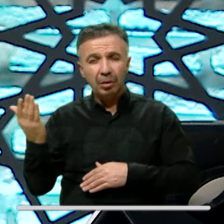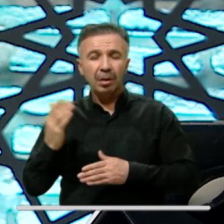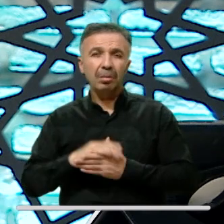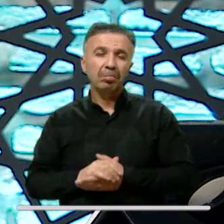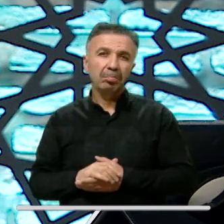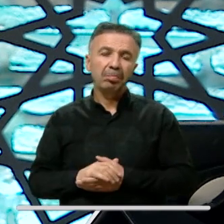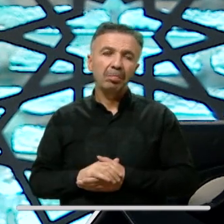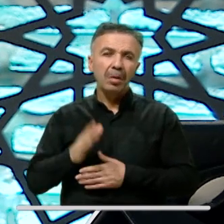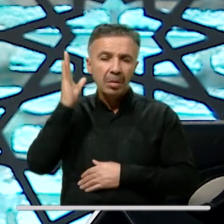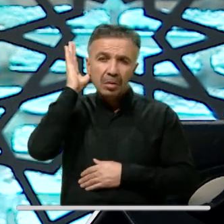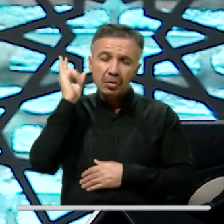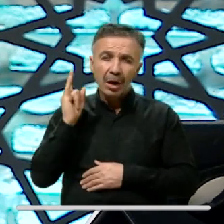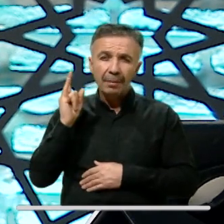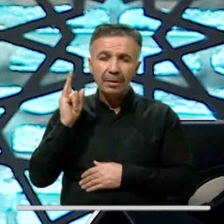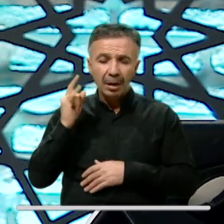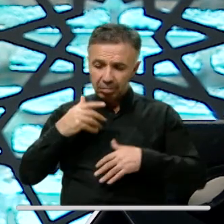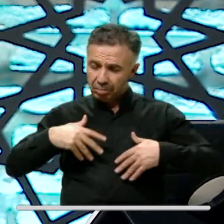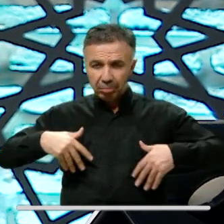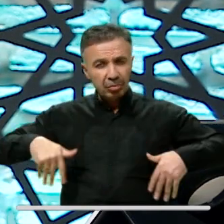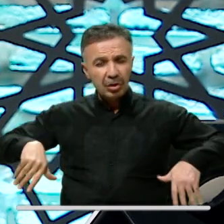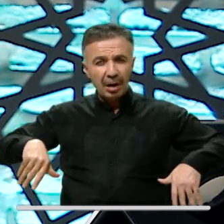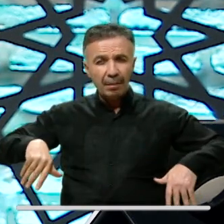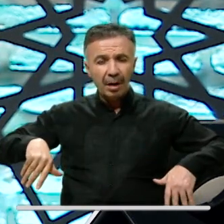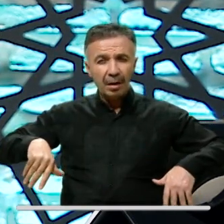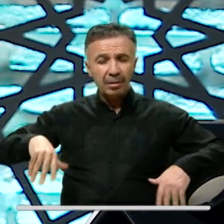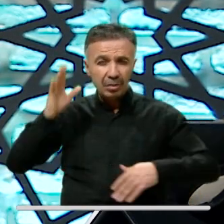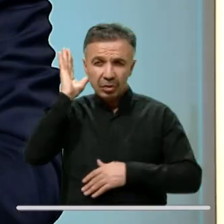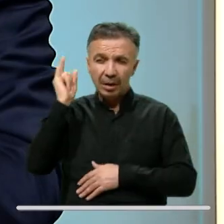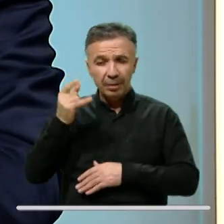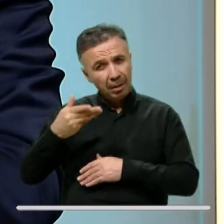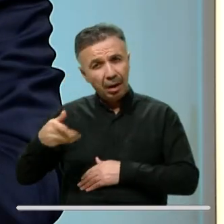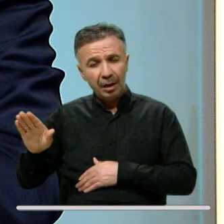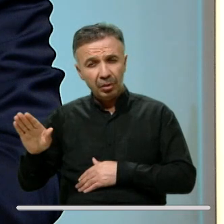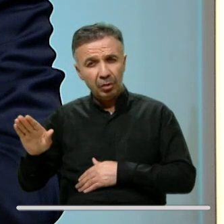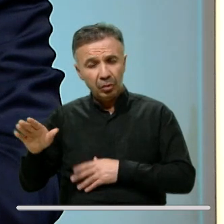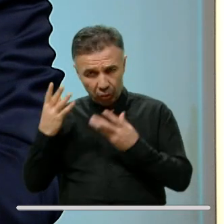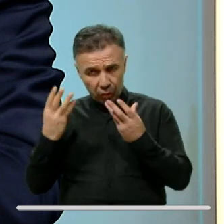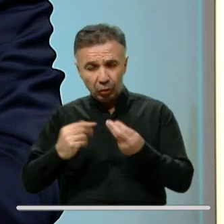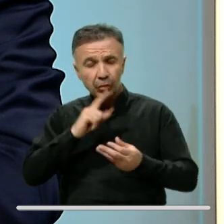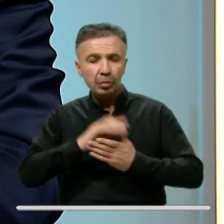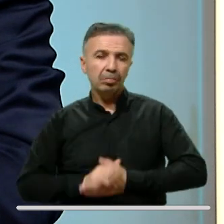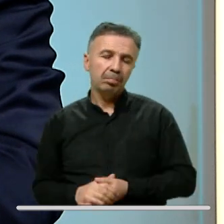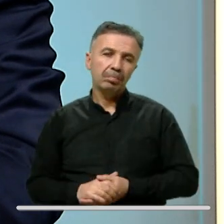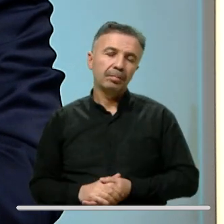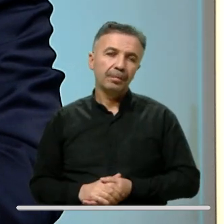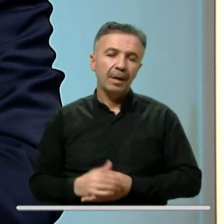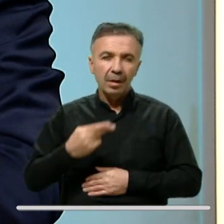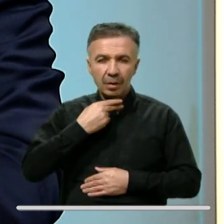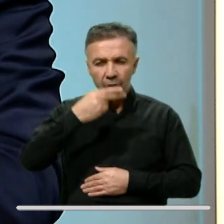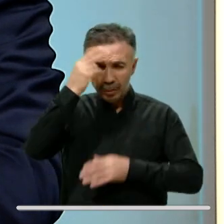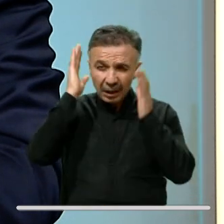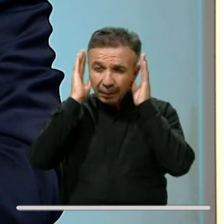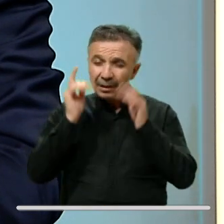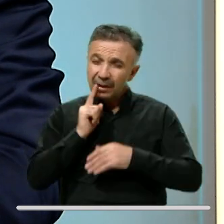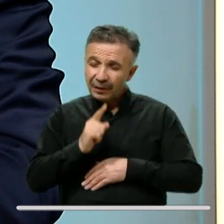sonra bakıyoruz cemaatin yarısı çıkıyor. Ne tavsiye edersiniz? Cuma'nın farzından önce